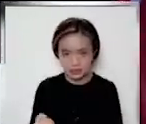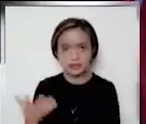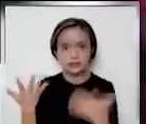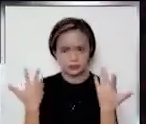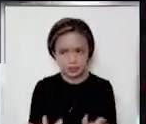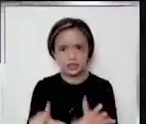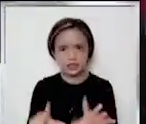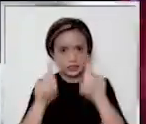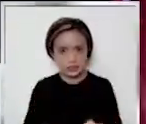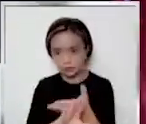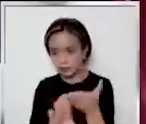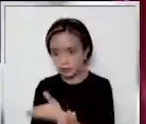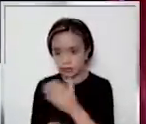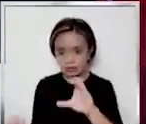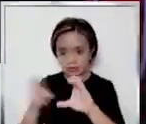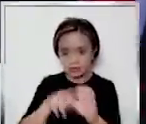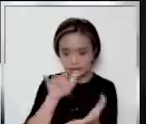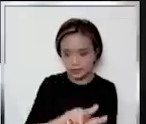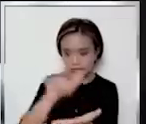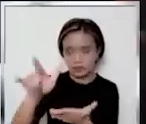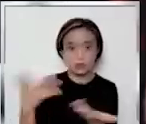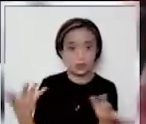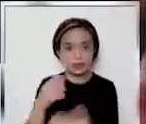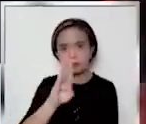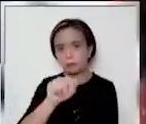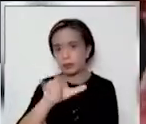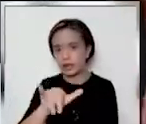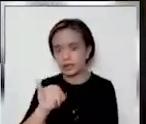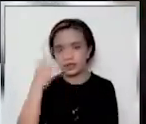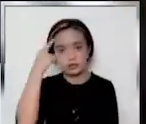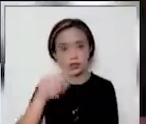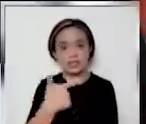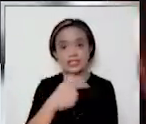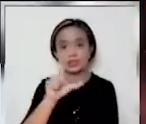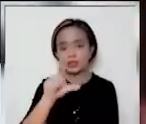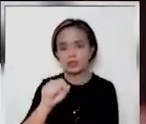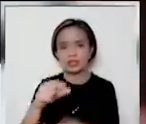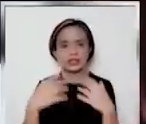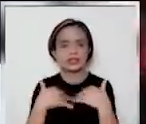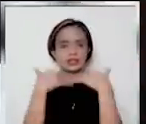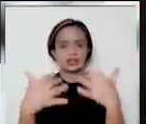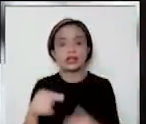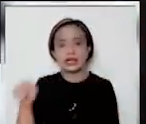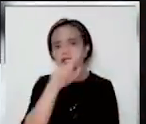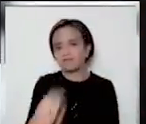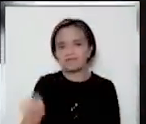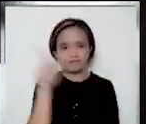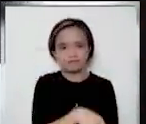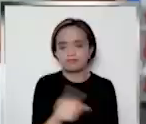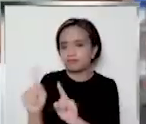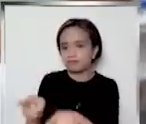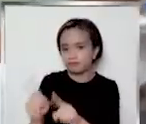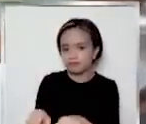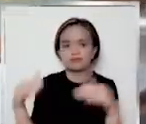bago sumakay ng eroplano papuntang Bali para sa G20 Summit. Kinansela na muna ni Hun Sen ang kanyang pagdalo sa mga pulong